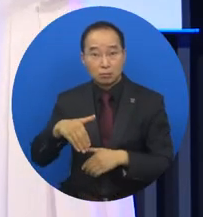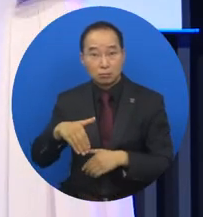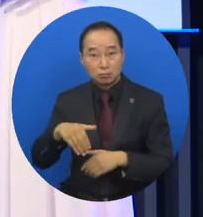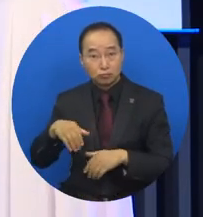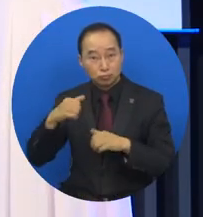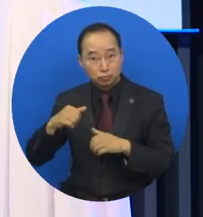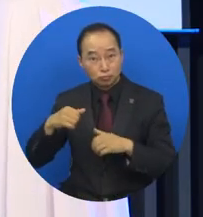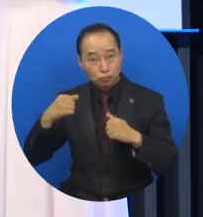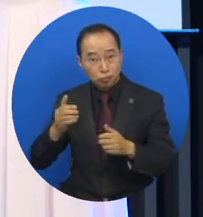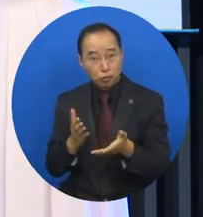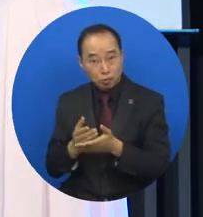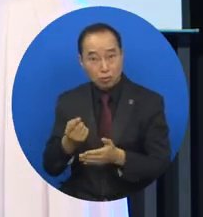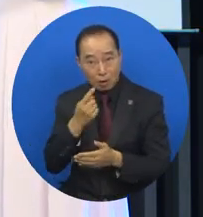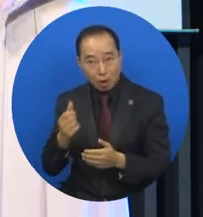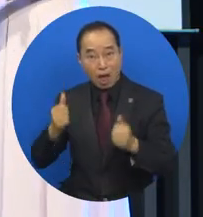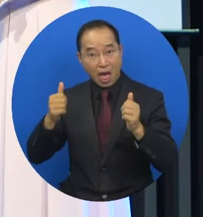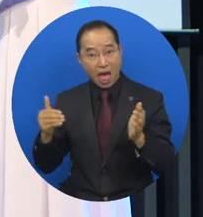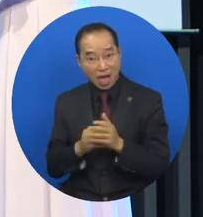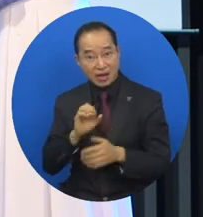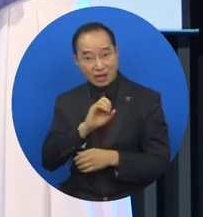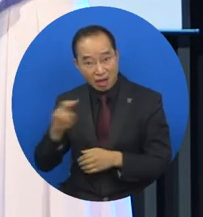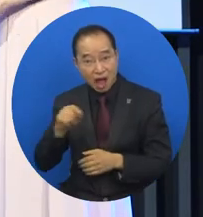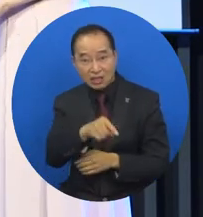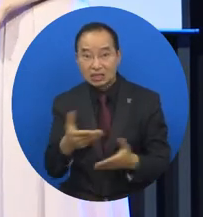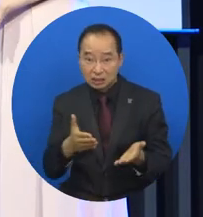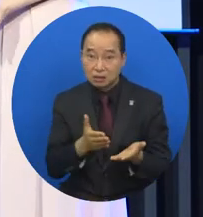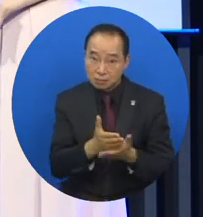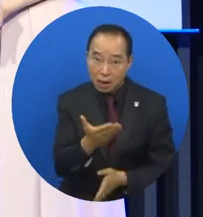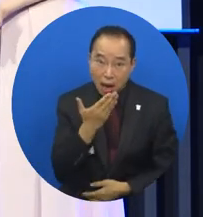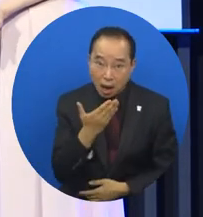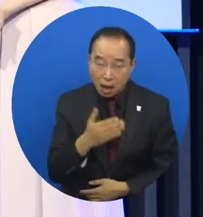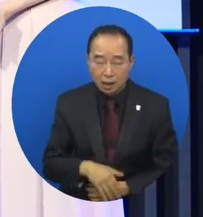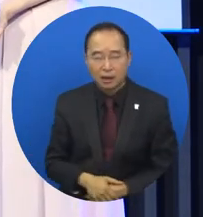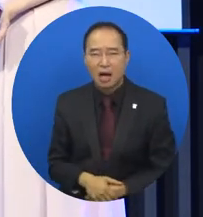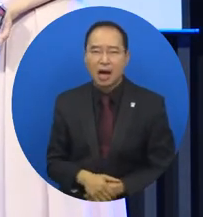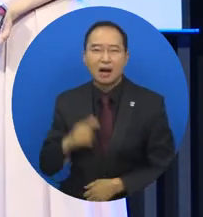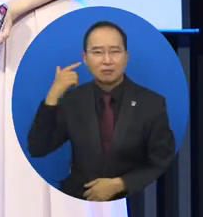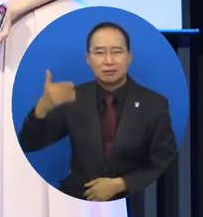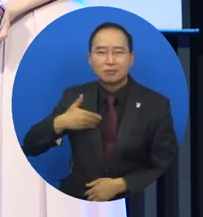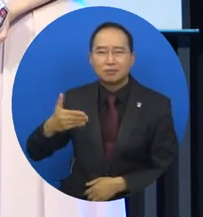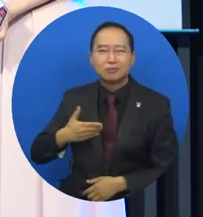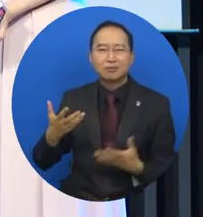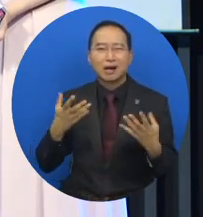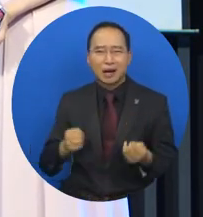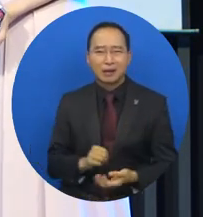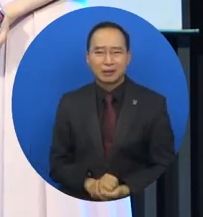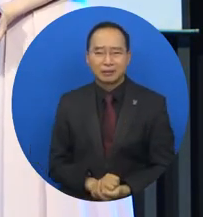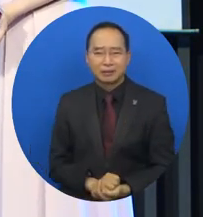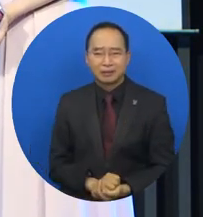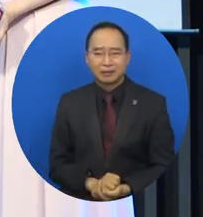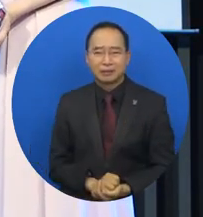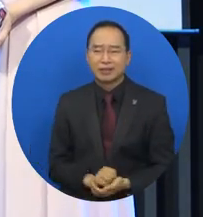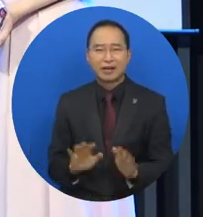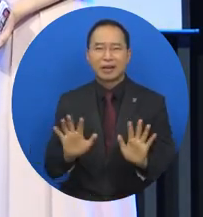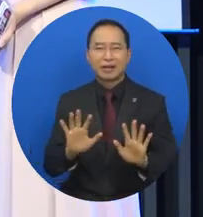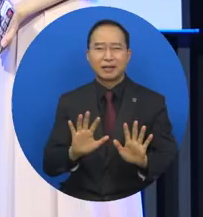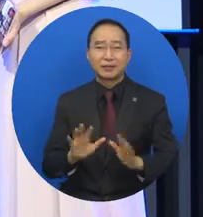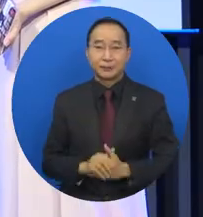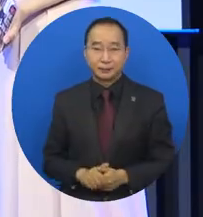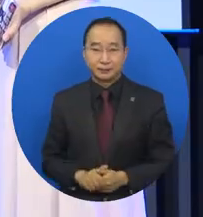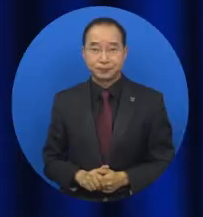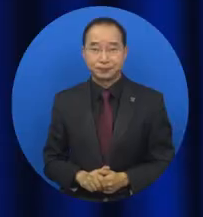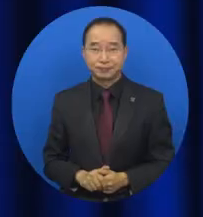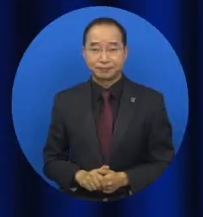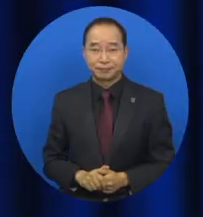것 같아요. 무용을 좀 전문적으로 배워야 하는 것일까요, 정말? 아. 이런 질문들을 참 많이 받습니다. 그런데